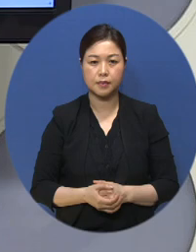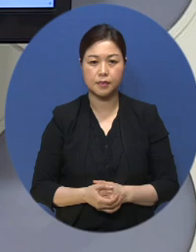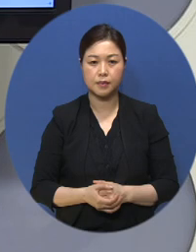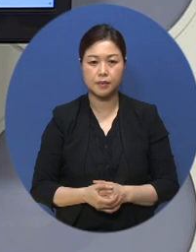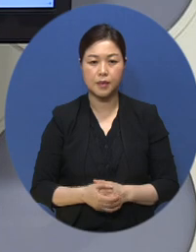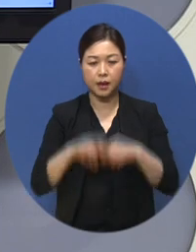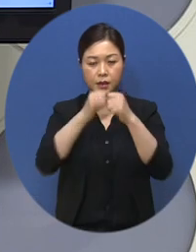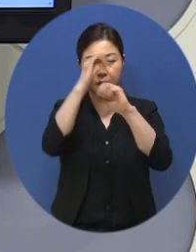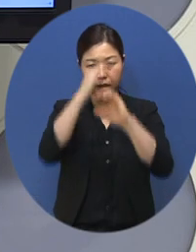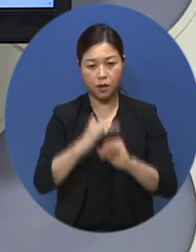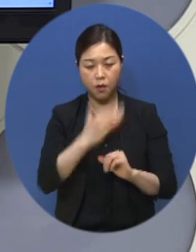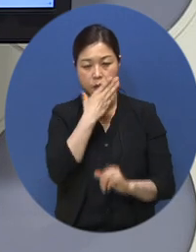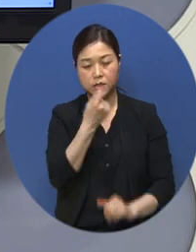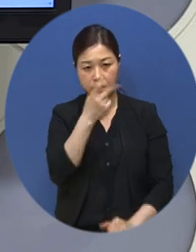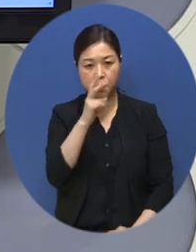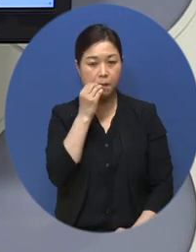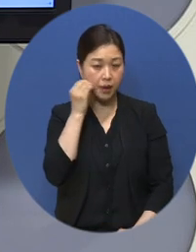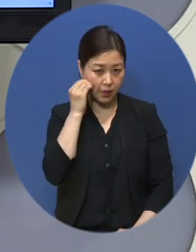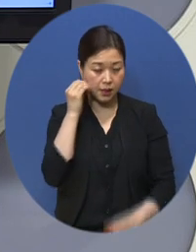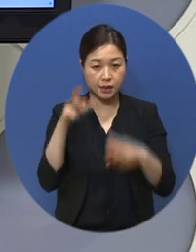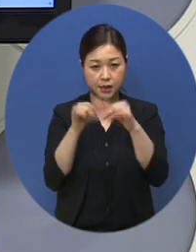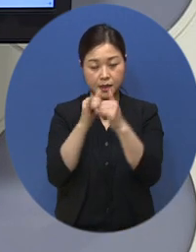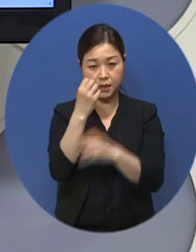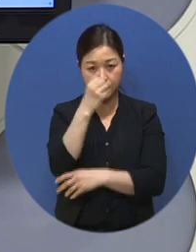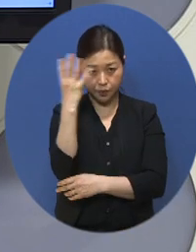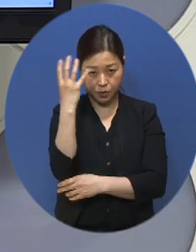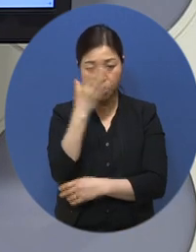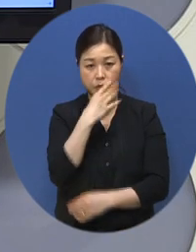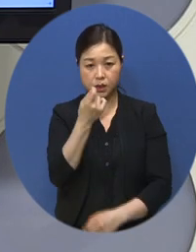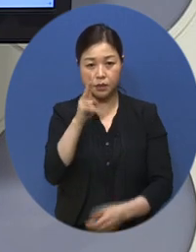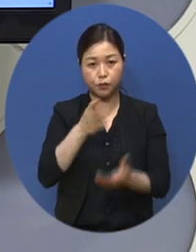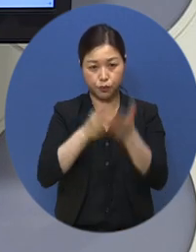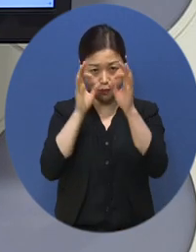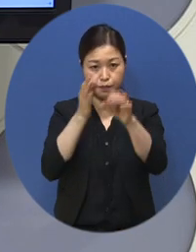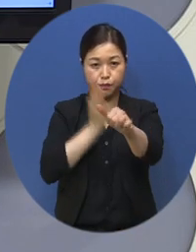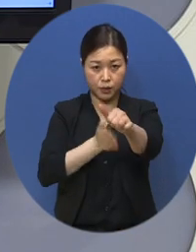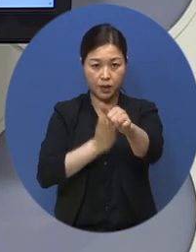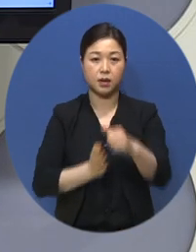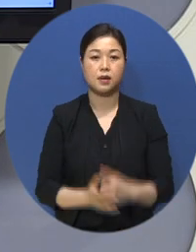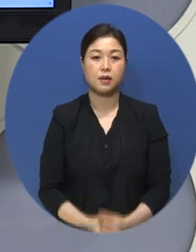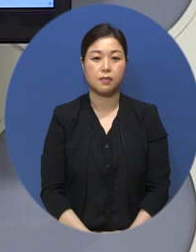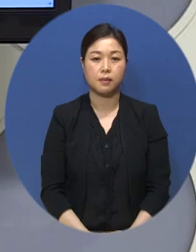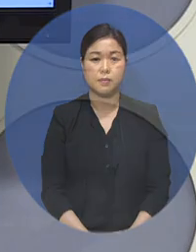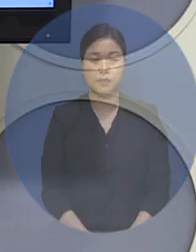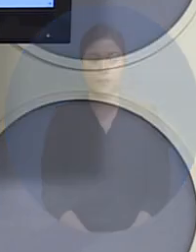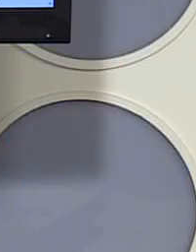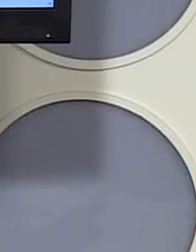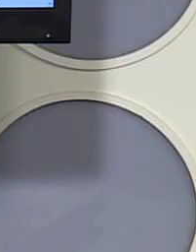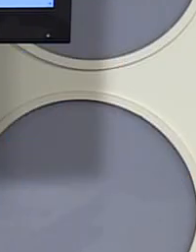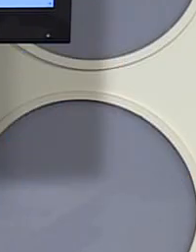이 밖에 자세한 사항은 웰피어 뉴스 홈페이지와 장애인신문, 복지TV 뉴스를 통해 확인할 수 있습니다.